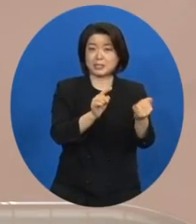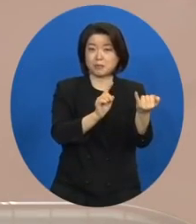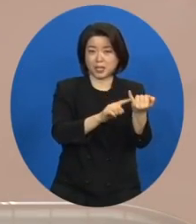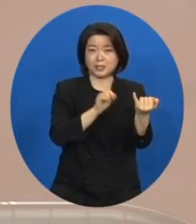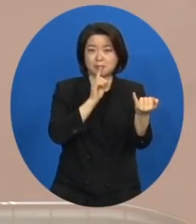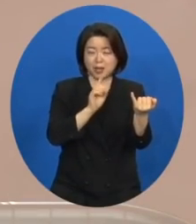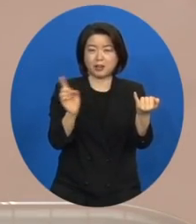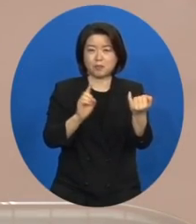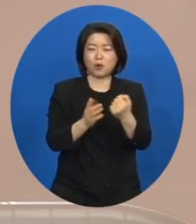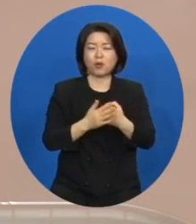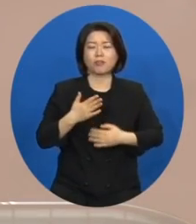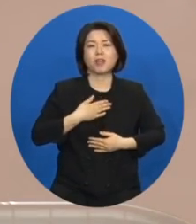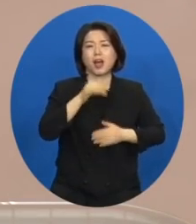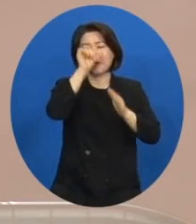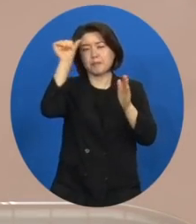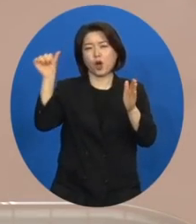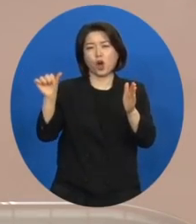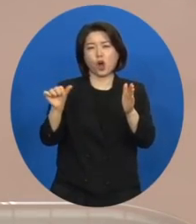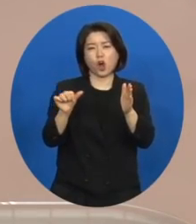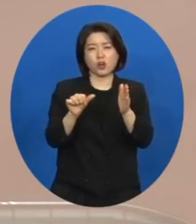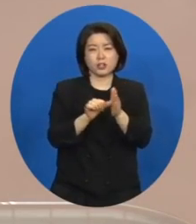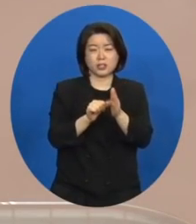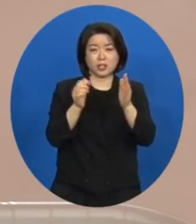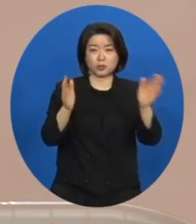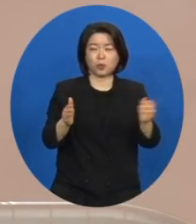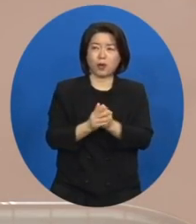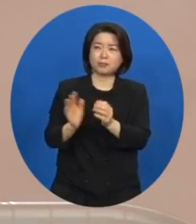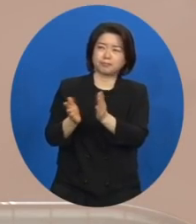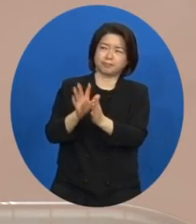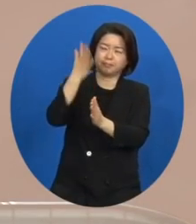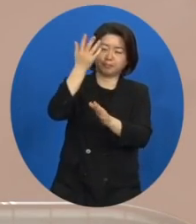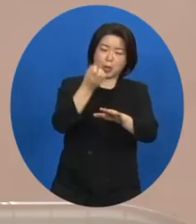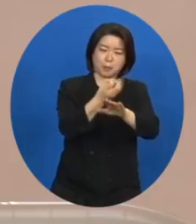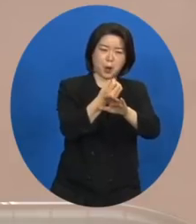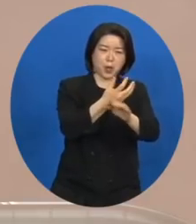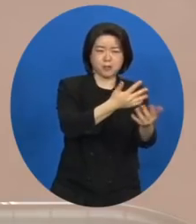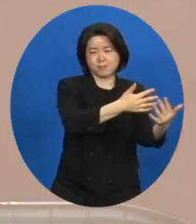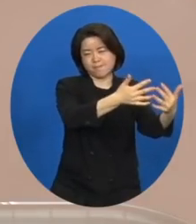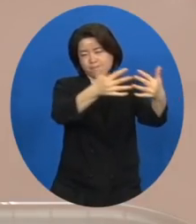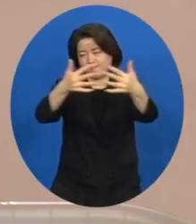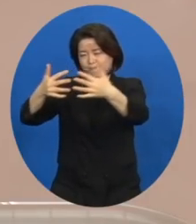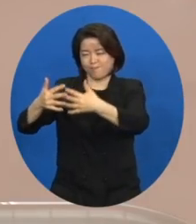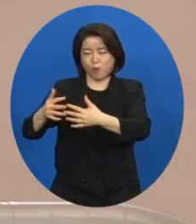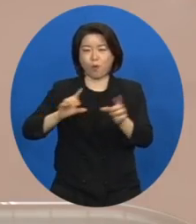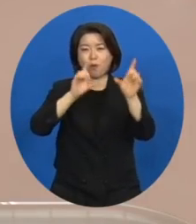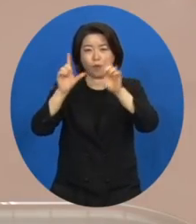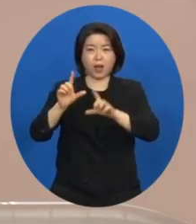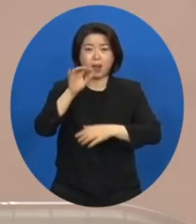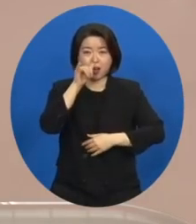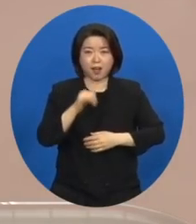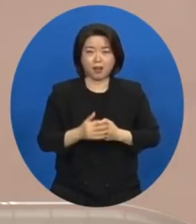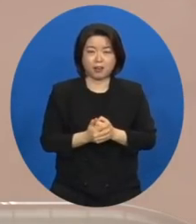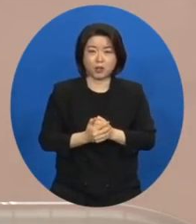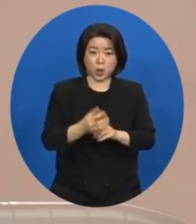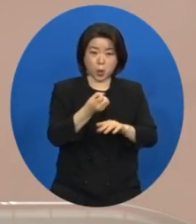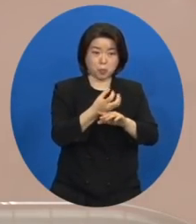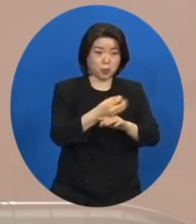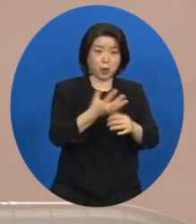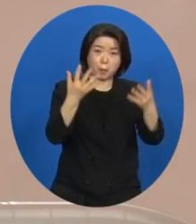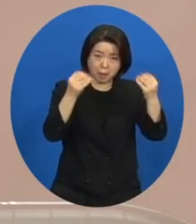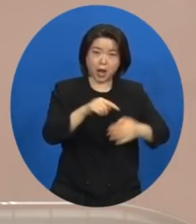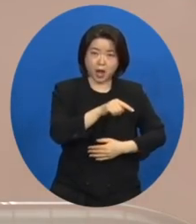거에요 나는 평생 화려한 보석의 둘러싸여 살아왔습니다 보석이 얼마나 많았을까